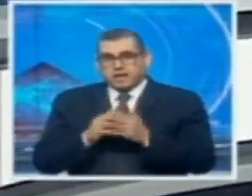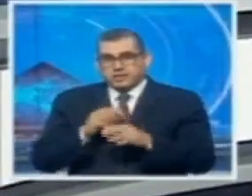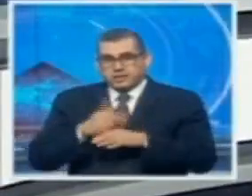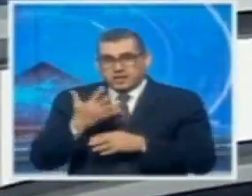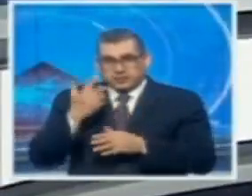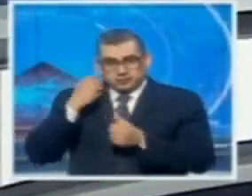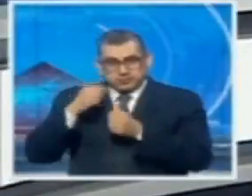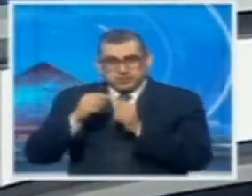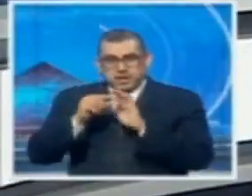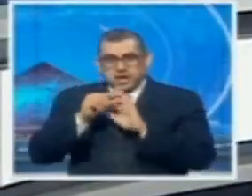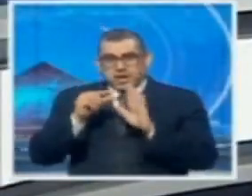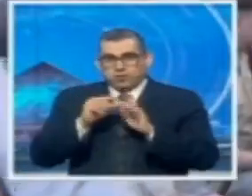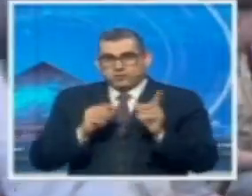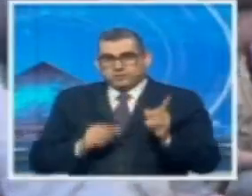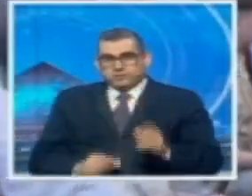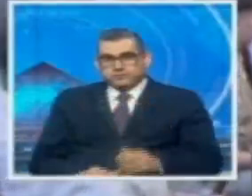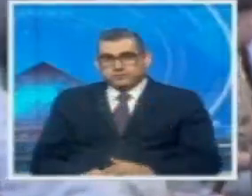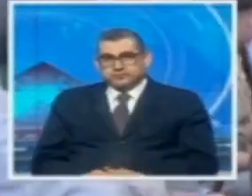أبرز العناوين.